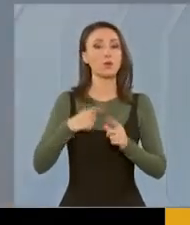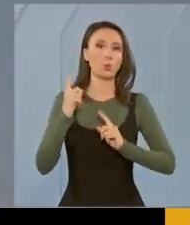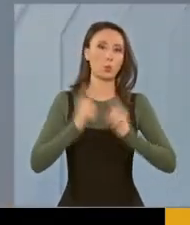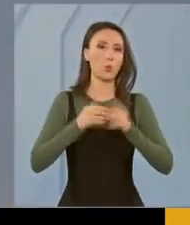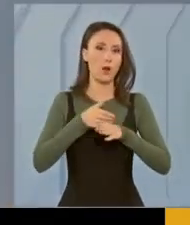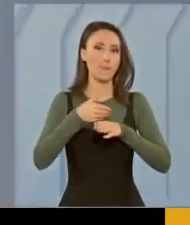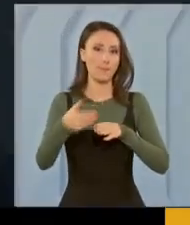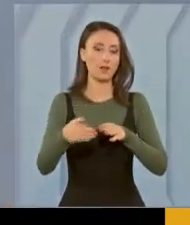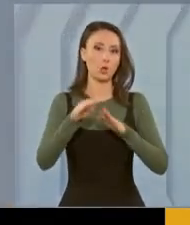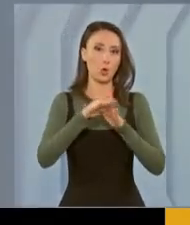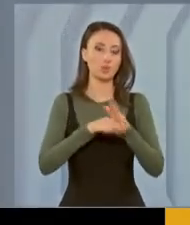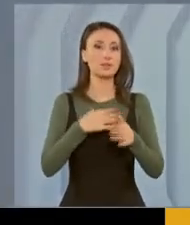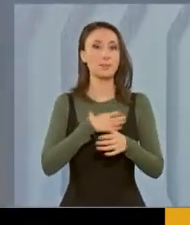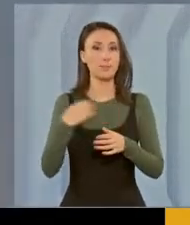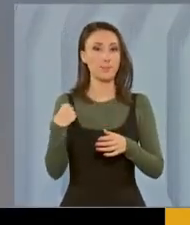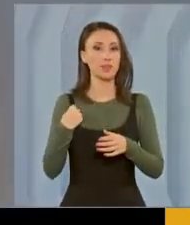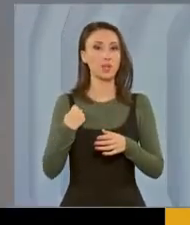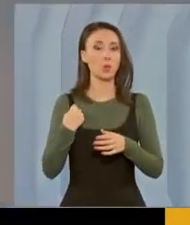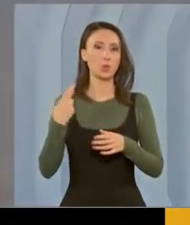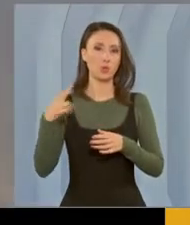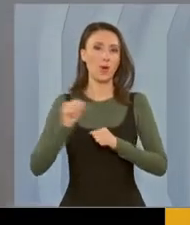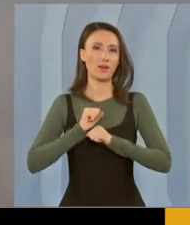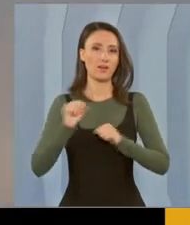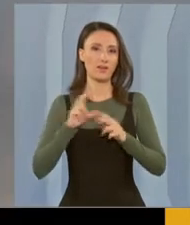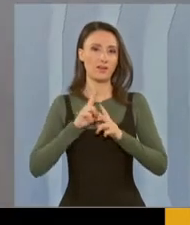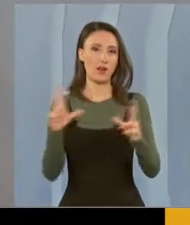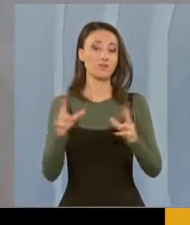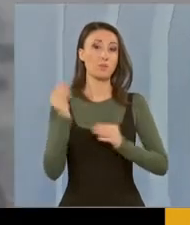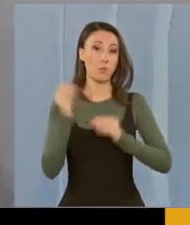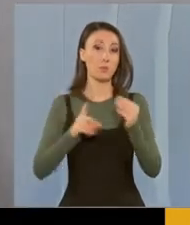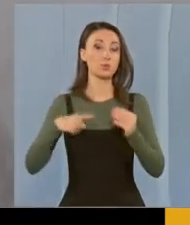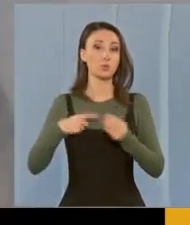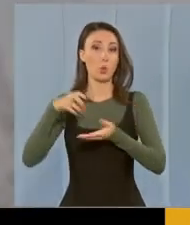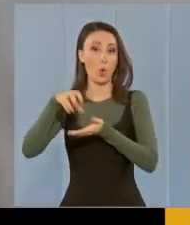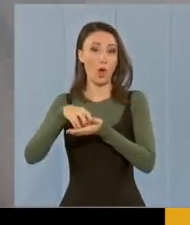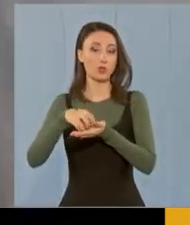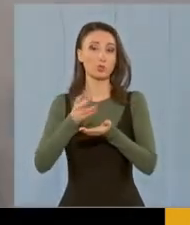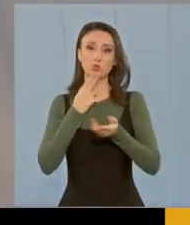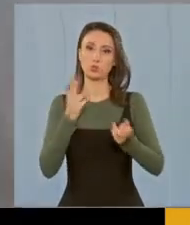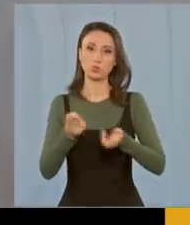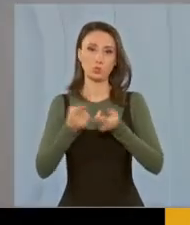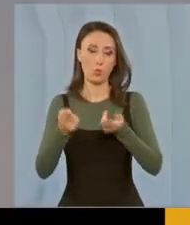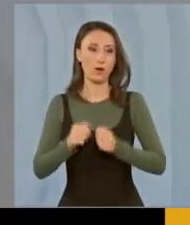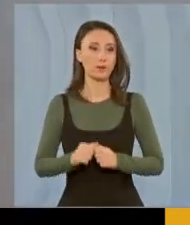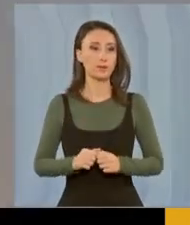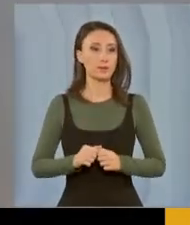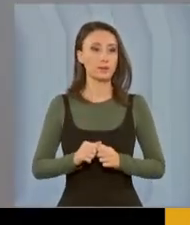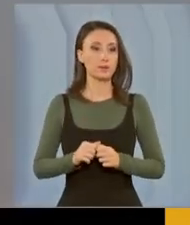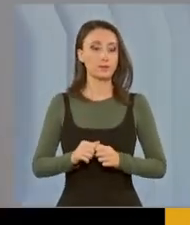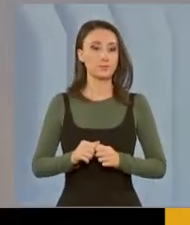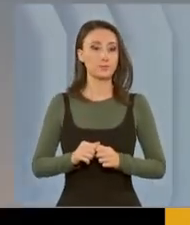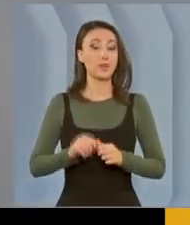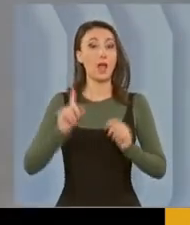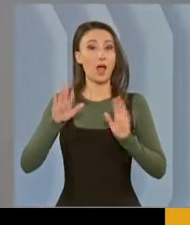alocuri amânate de condițiile meteo încă extreme. Problemele sunt locale și ele nu sunt deloc ușoare. Ai vânt